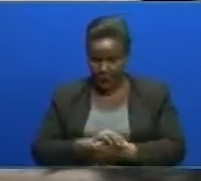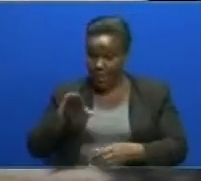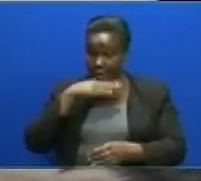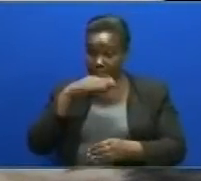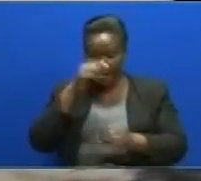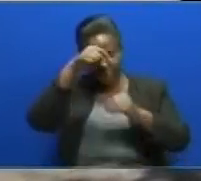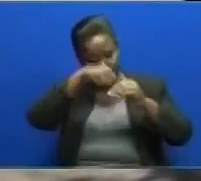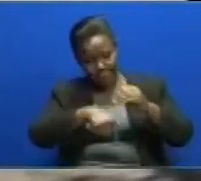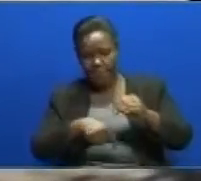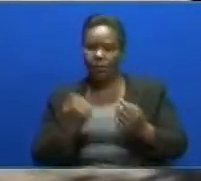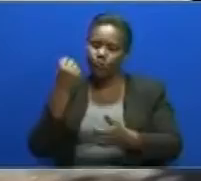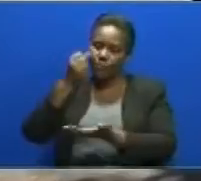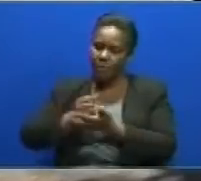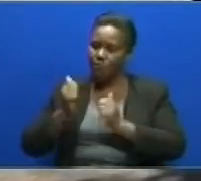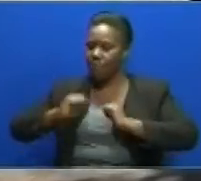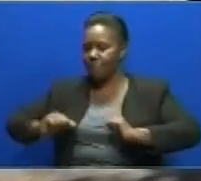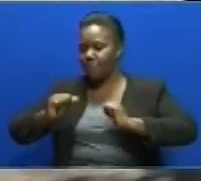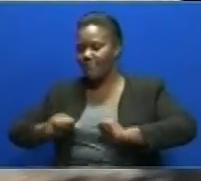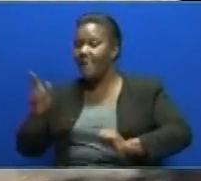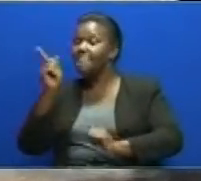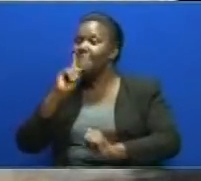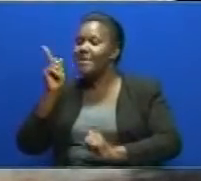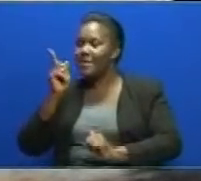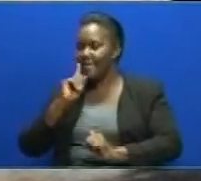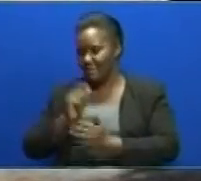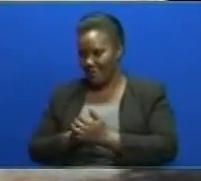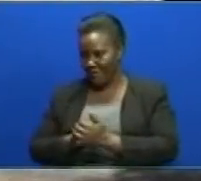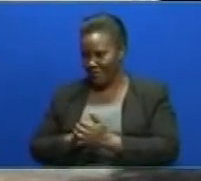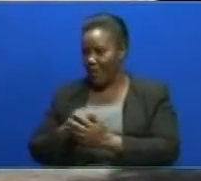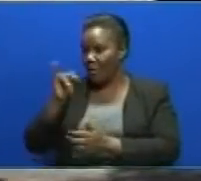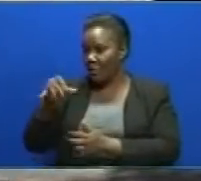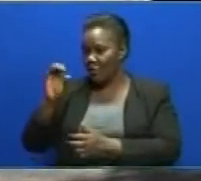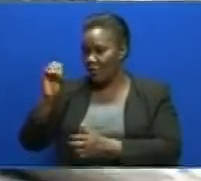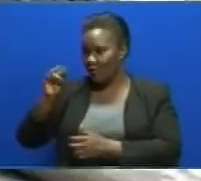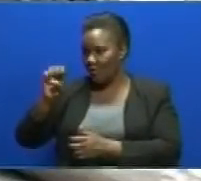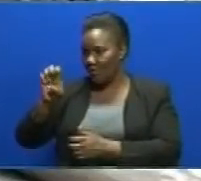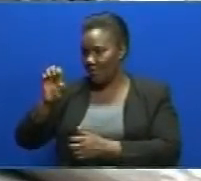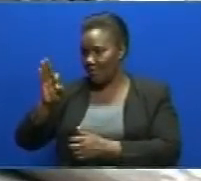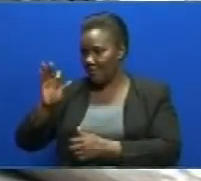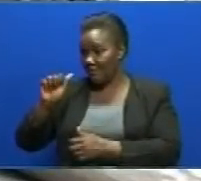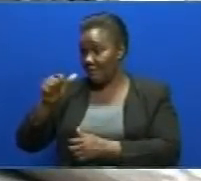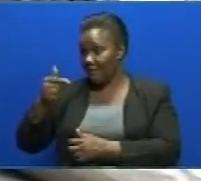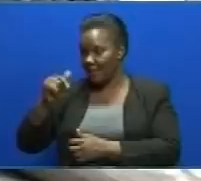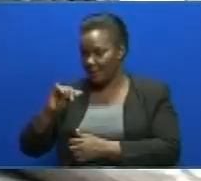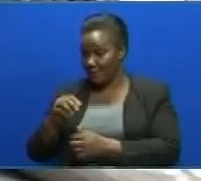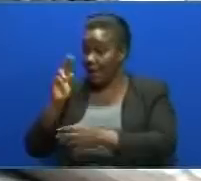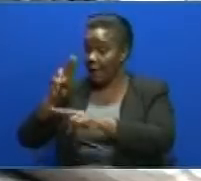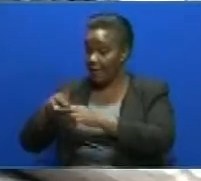na Renfrida Josephati ambaye ni mkazi wa Mburahati jijini Dar es Salaam.